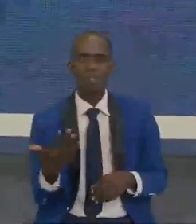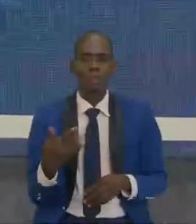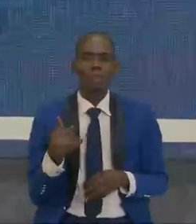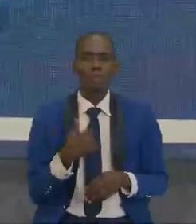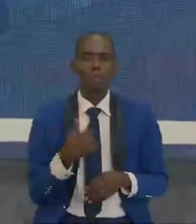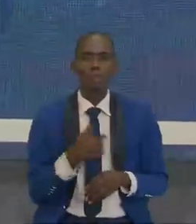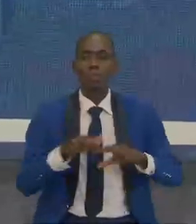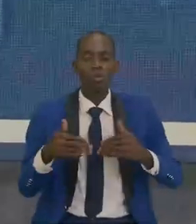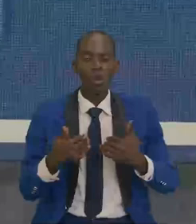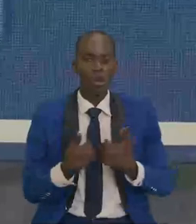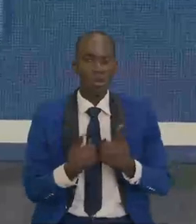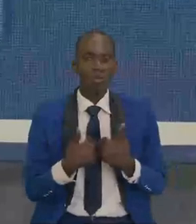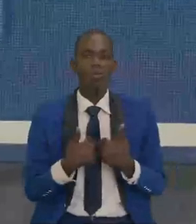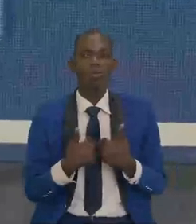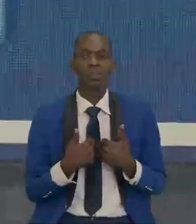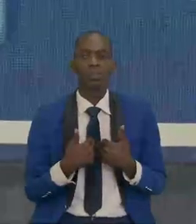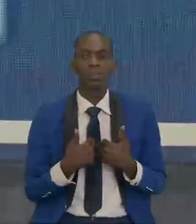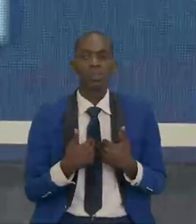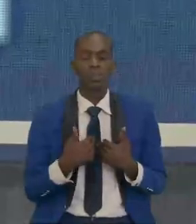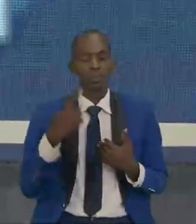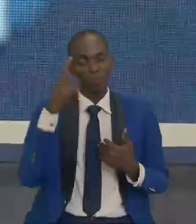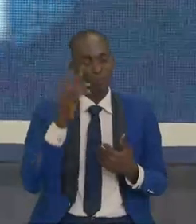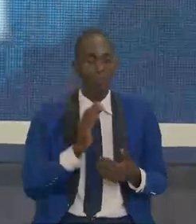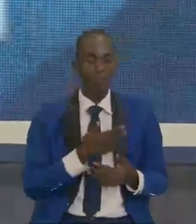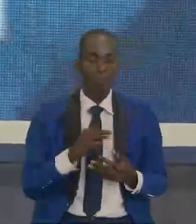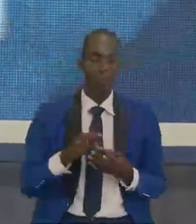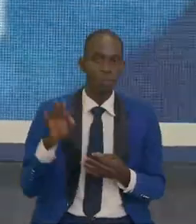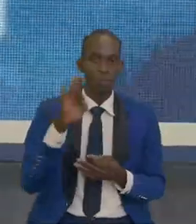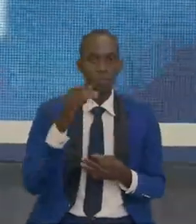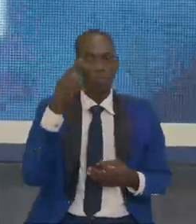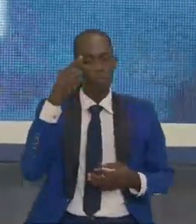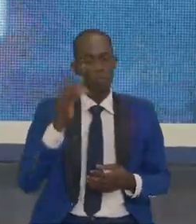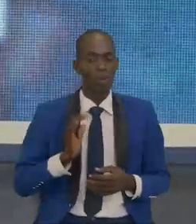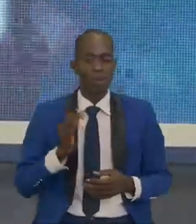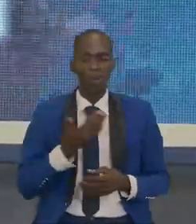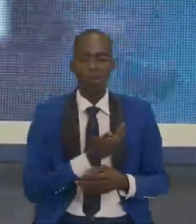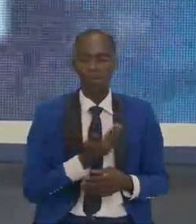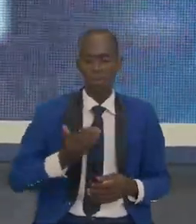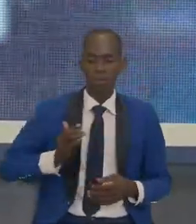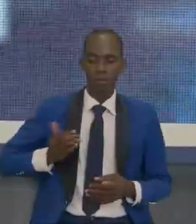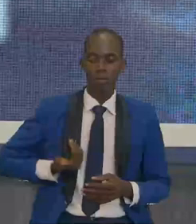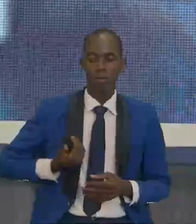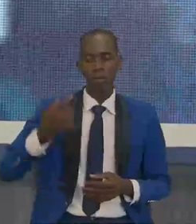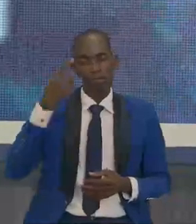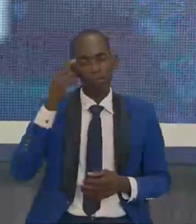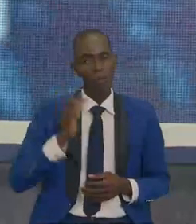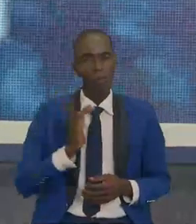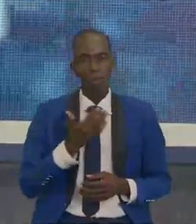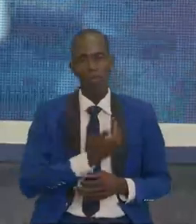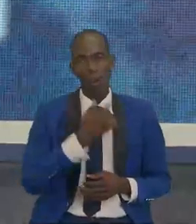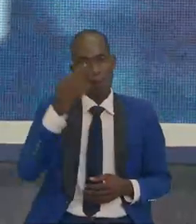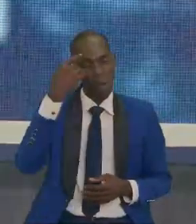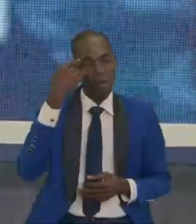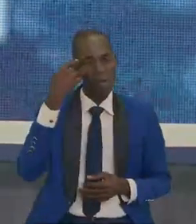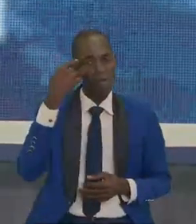Tout ce dont on a besoin, tout ce qu'on n'a pas pour notre esprit, pour notre